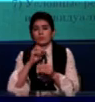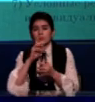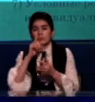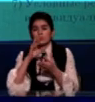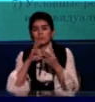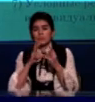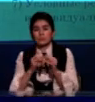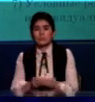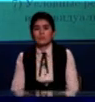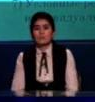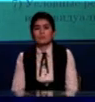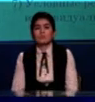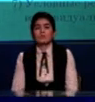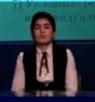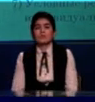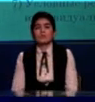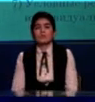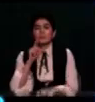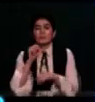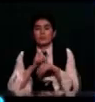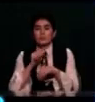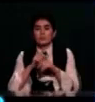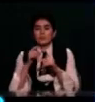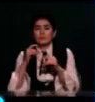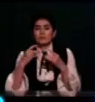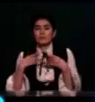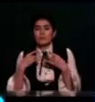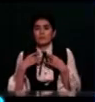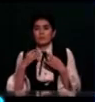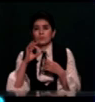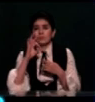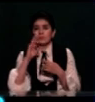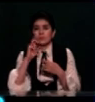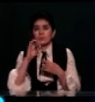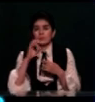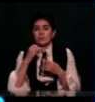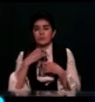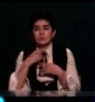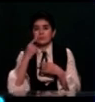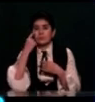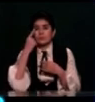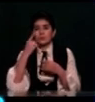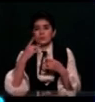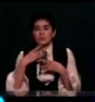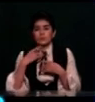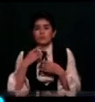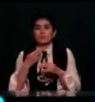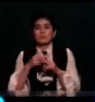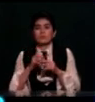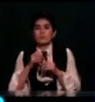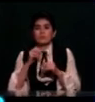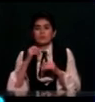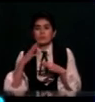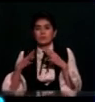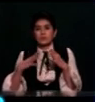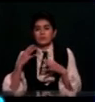результата. Что такое чувствительные нервы? Это обонятельные нервы, зрительный, слух.